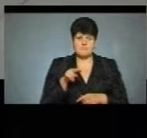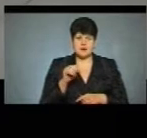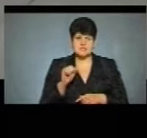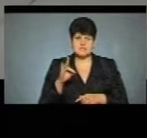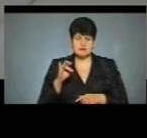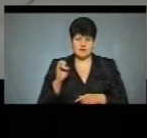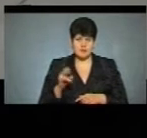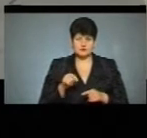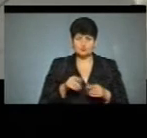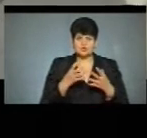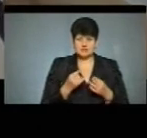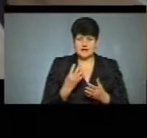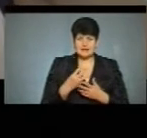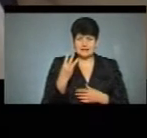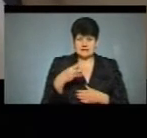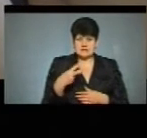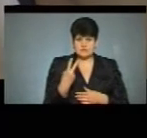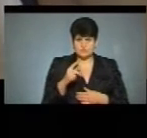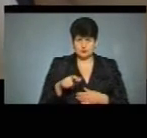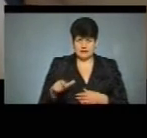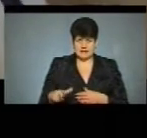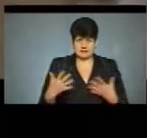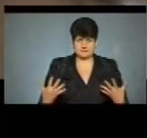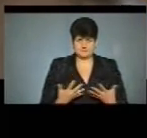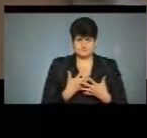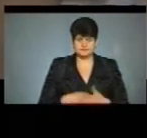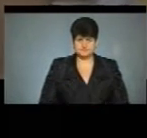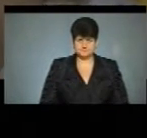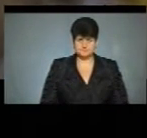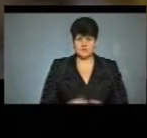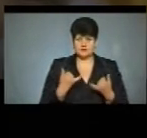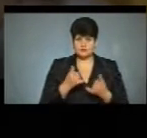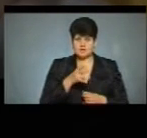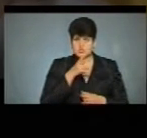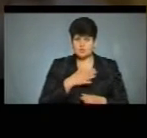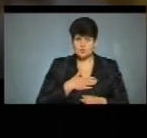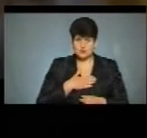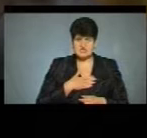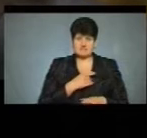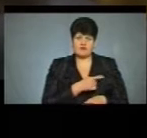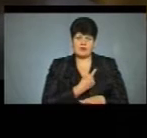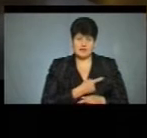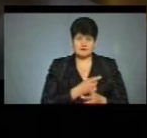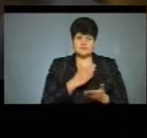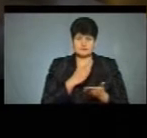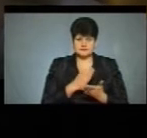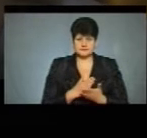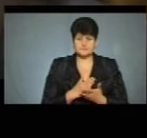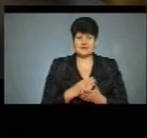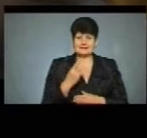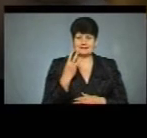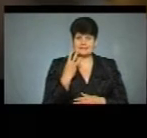на лікуванні ще 32 пацієнтів з пневмонією. На даний час в нас в лікарні знаходиться